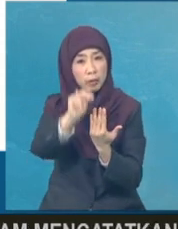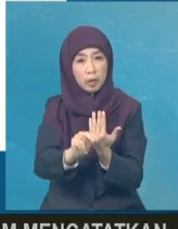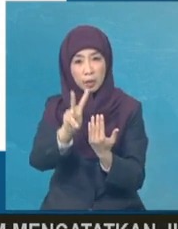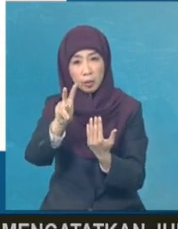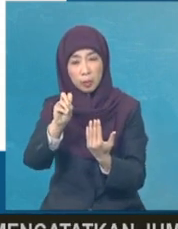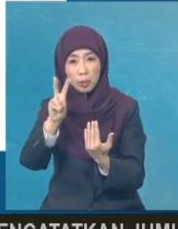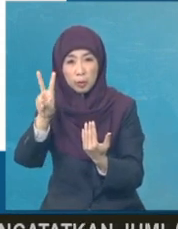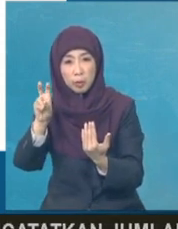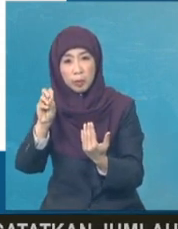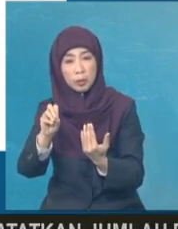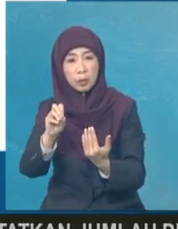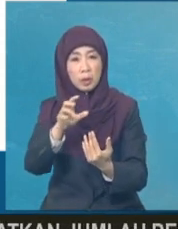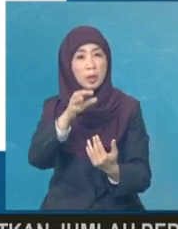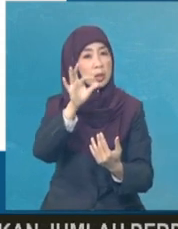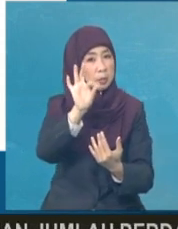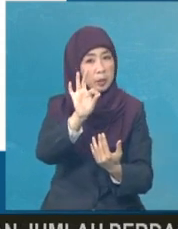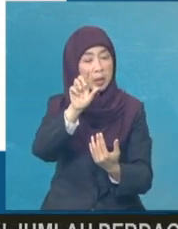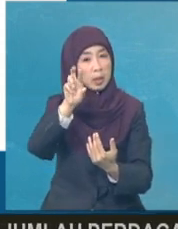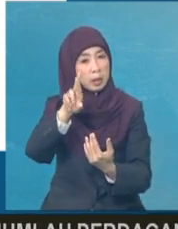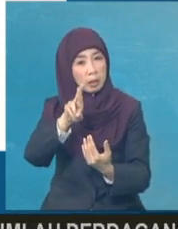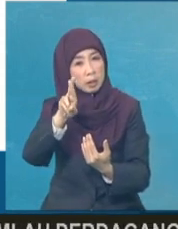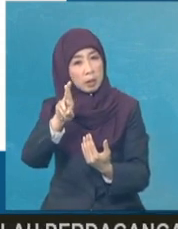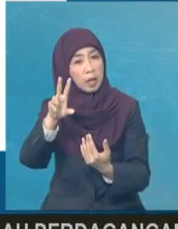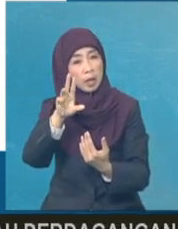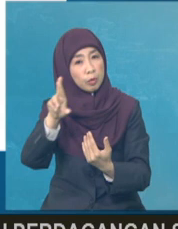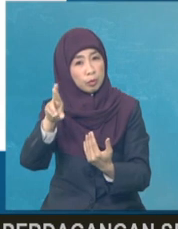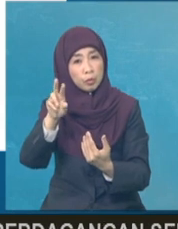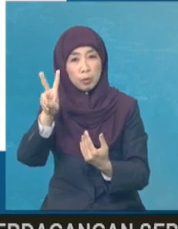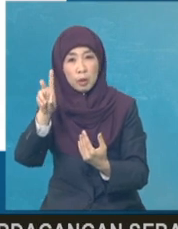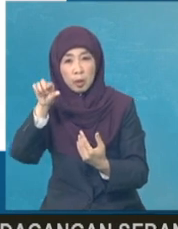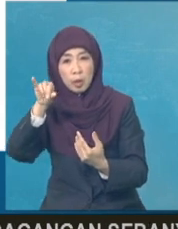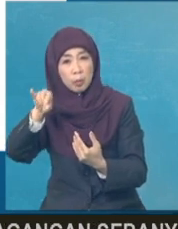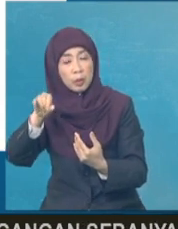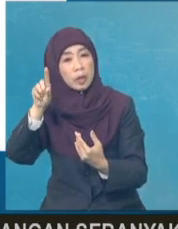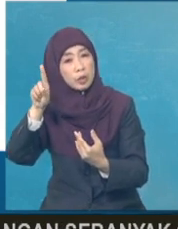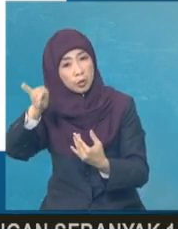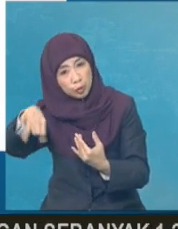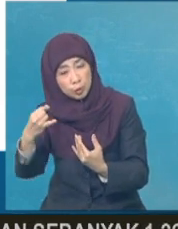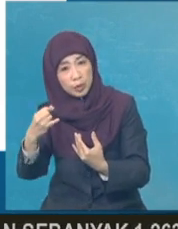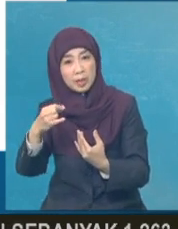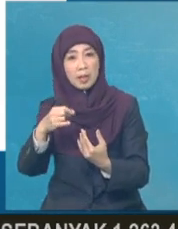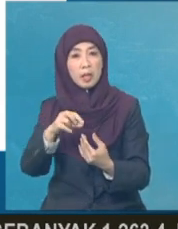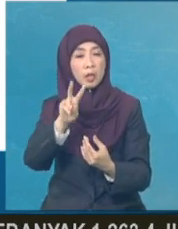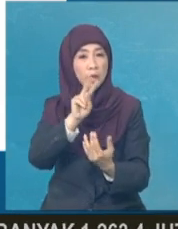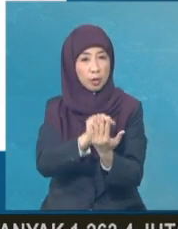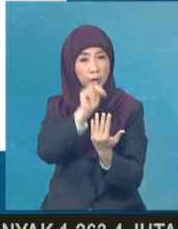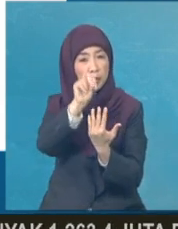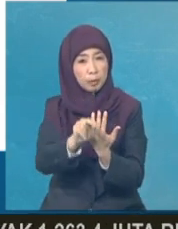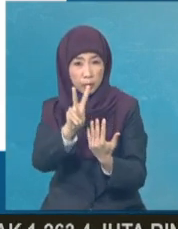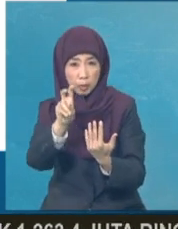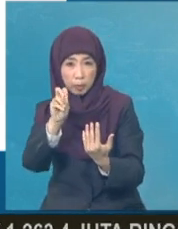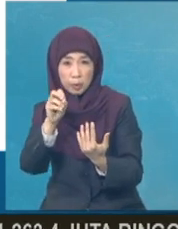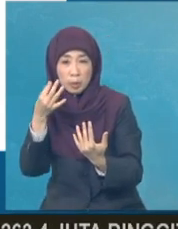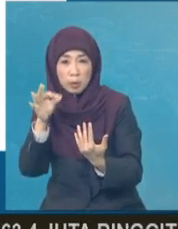2020 daripada smartwach 73 puluhan 2 juta Winged pada November 2011 terutama disebabkan